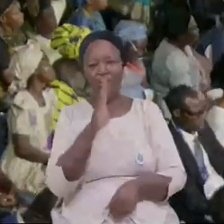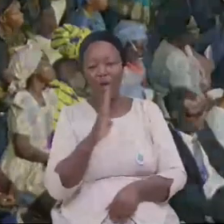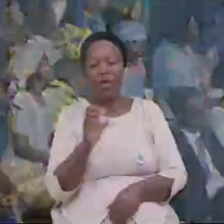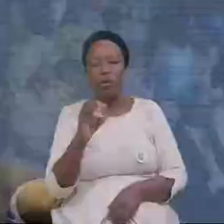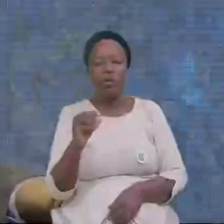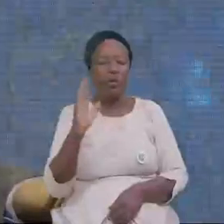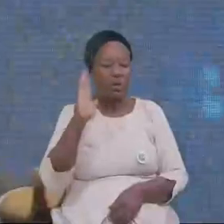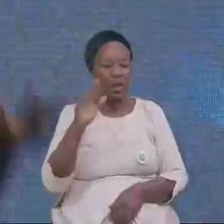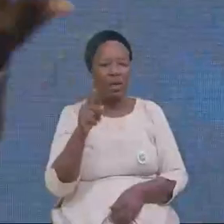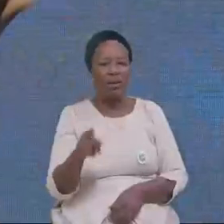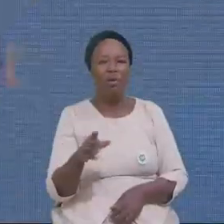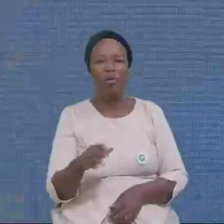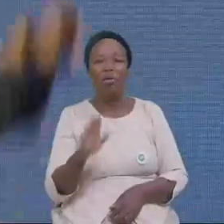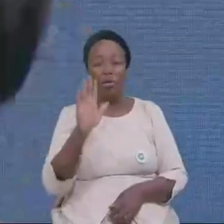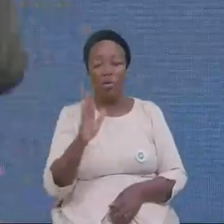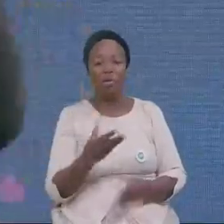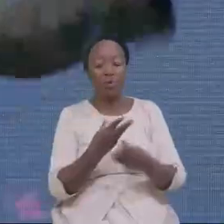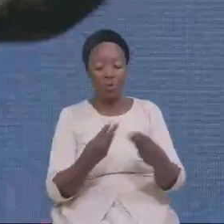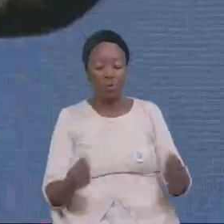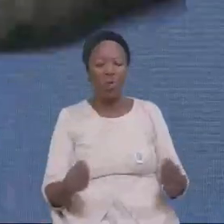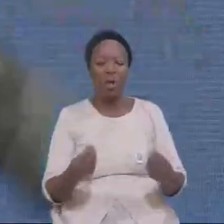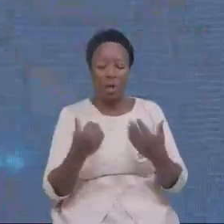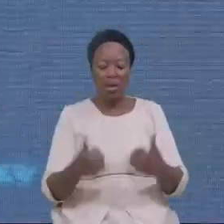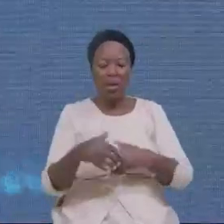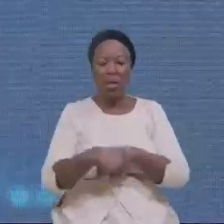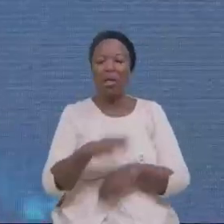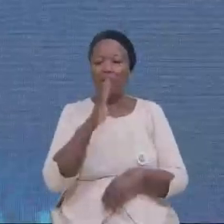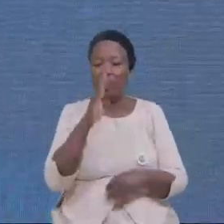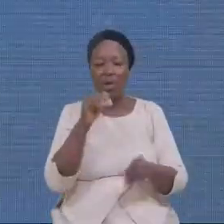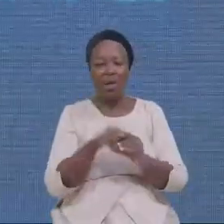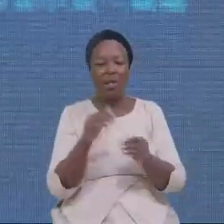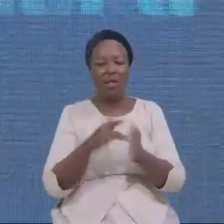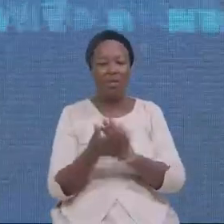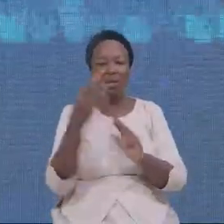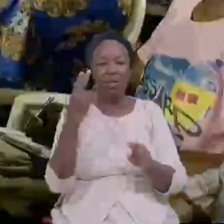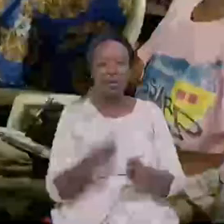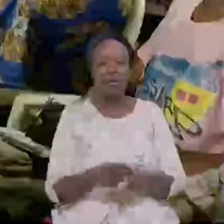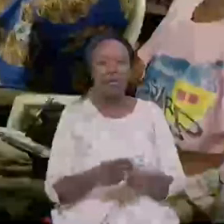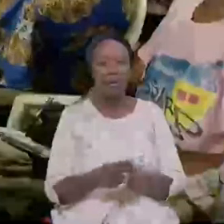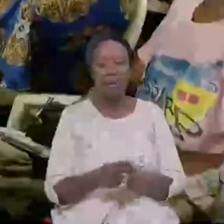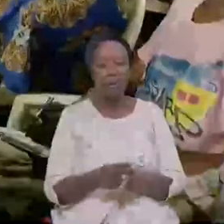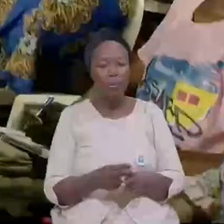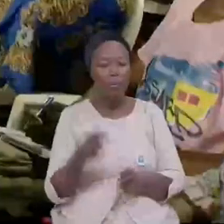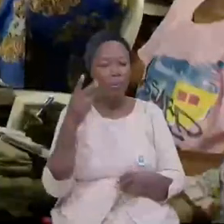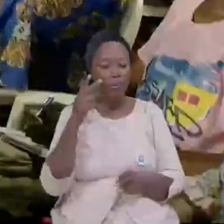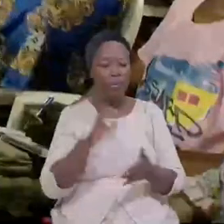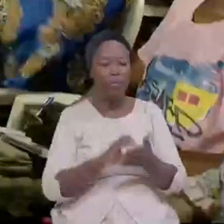Telle sera ta solution. Ce soir, au nom de Jésus.